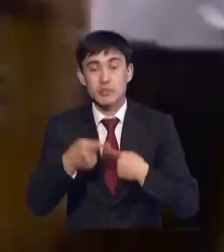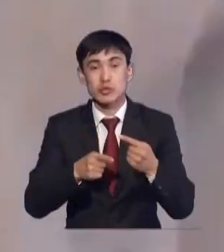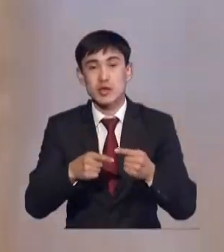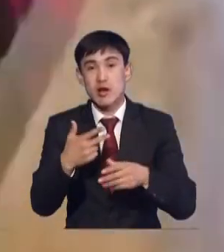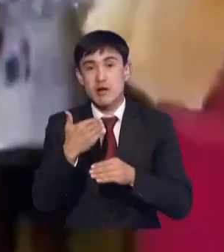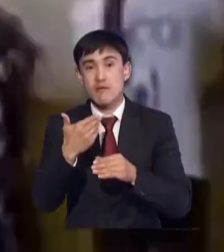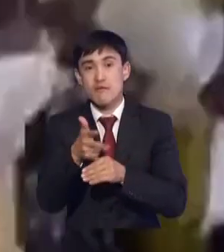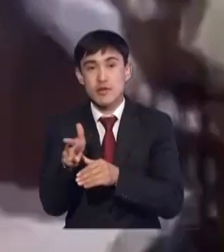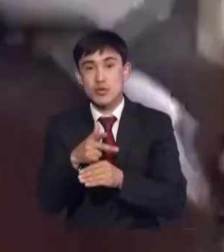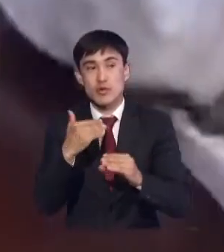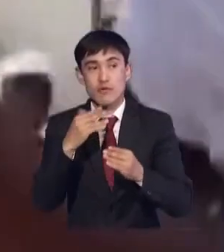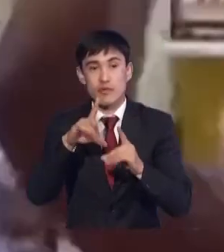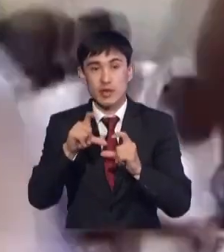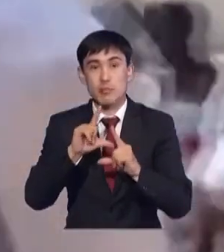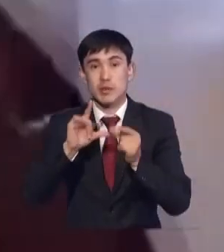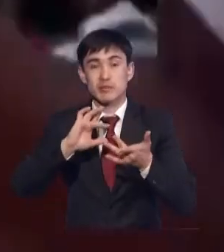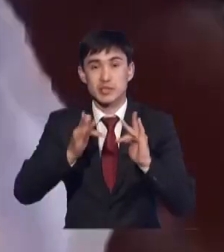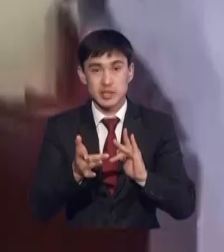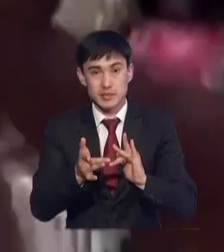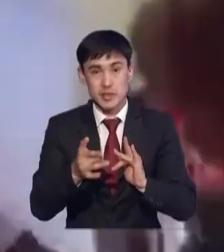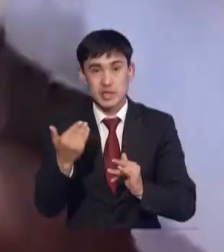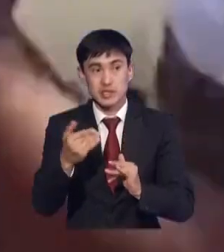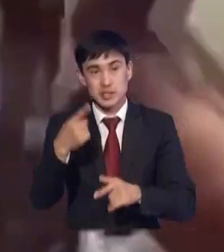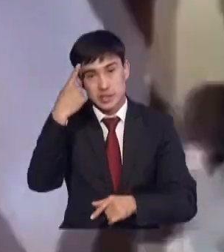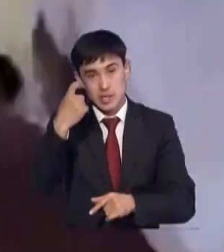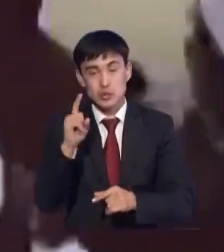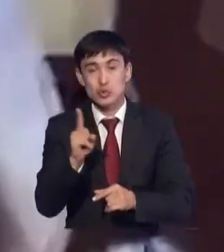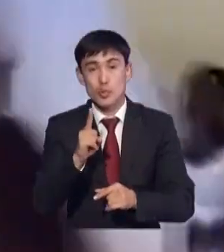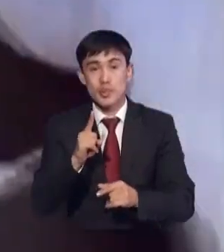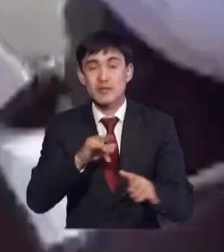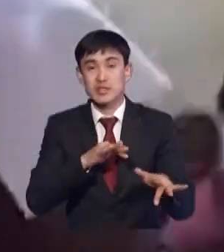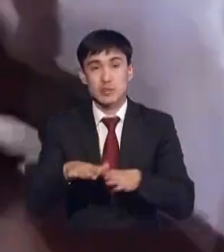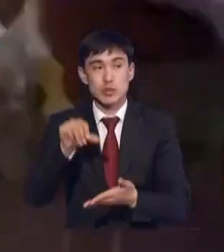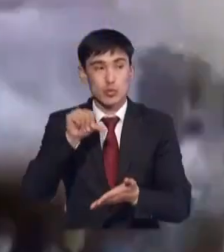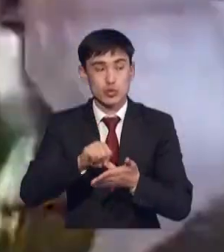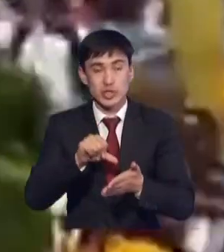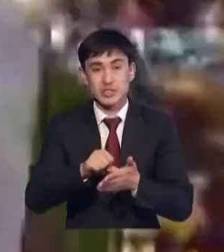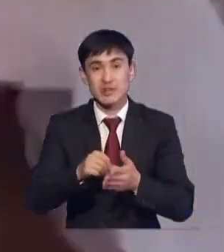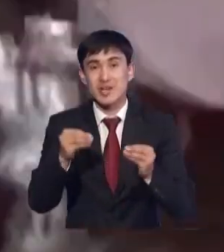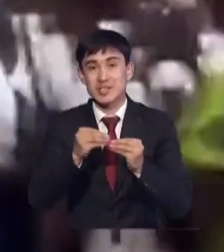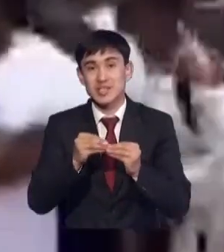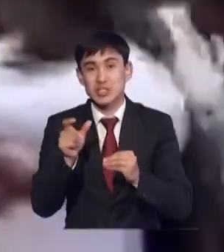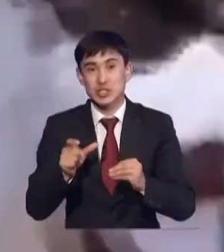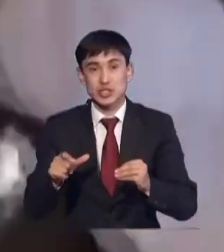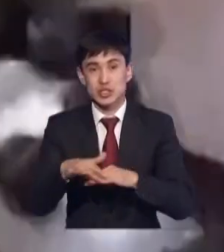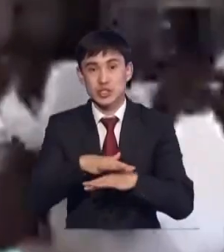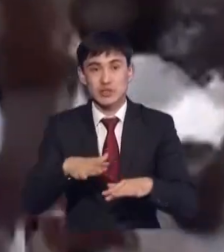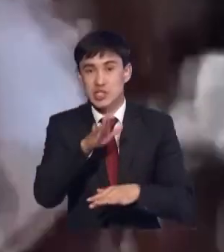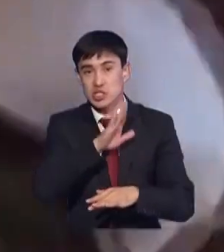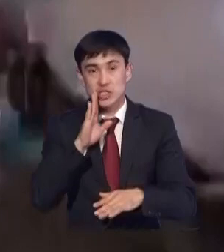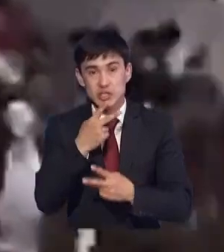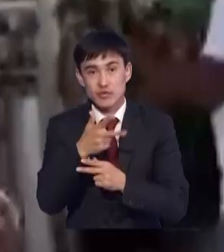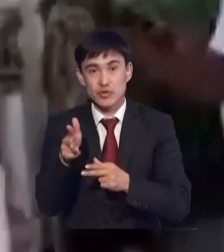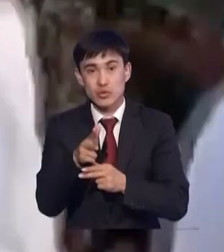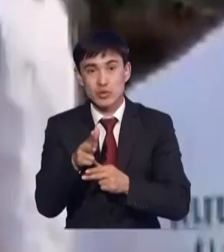видео и фотографии с торжества попали в сеть из них стало ясно что в церемонии участвовали десятки людей женщины на видео давали